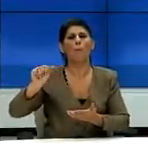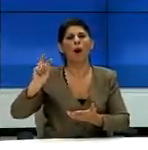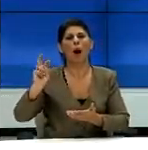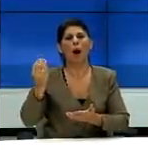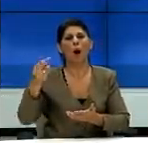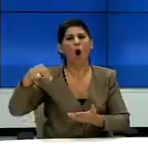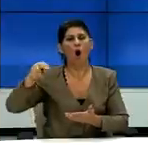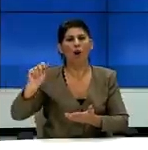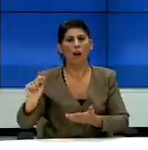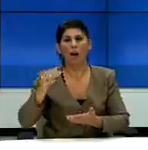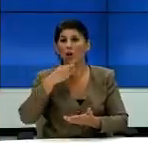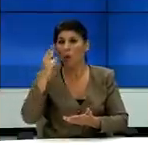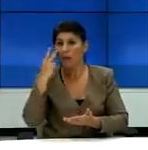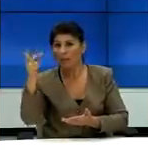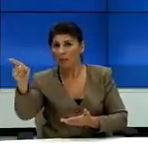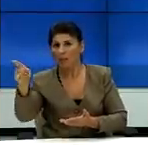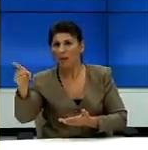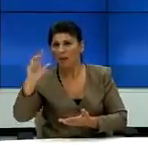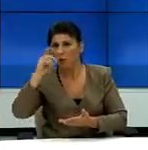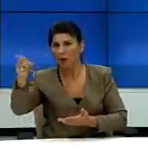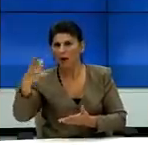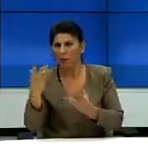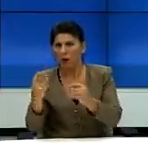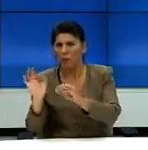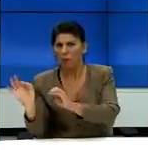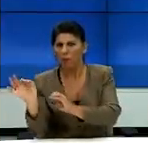είδατε ότι από τον Προμαχώνα γίνεται χαμός σε κρούσματα.